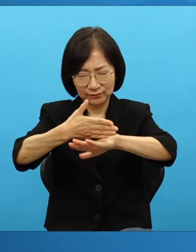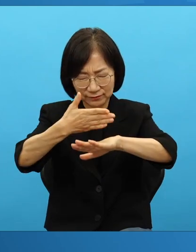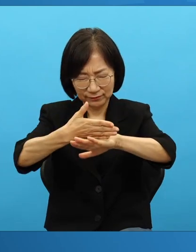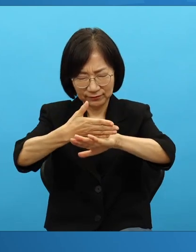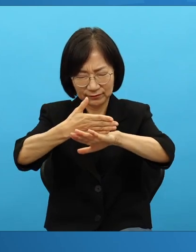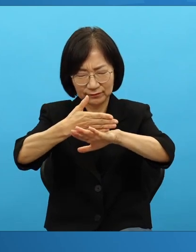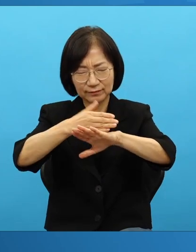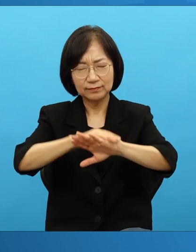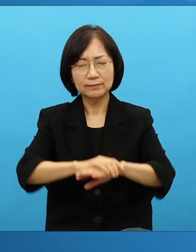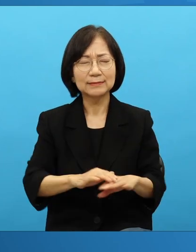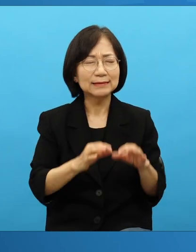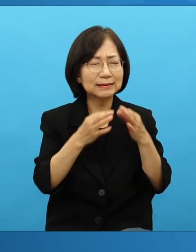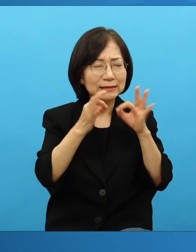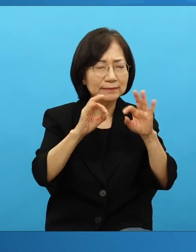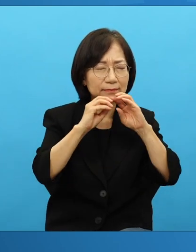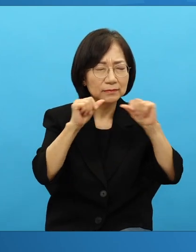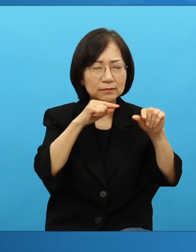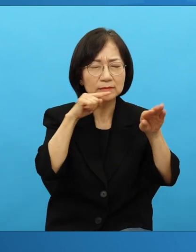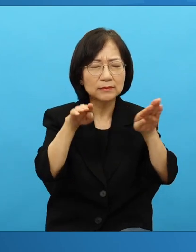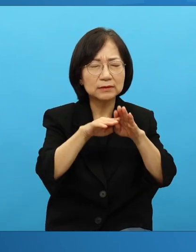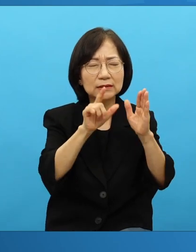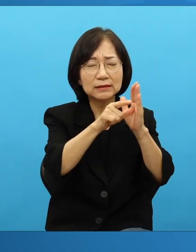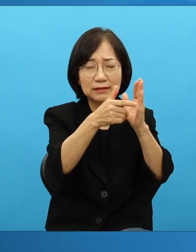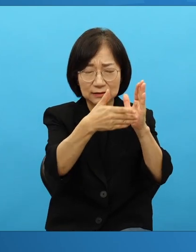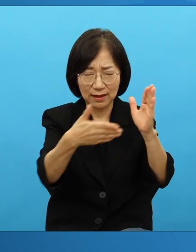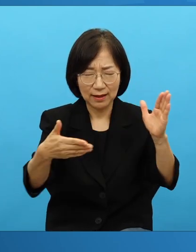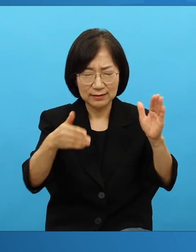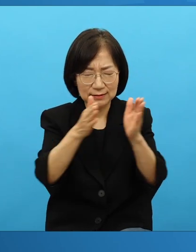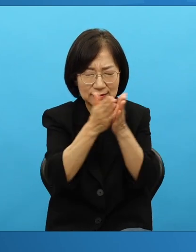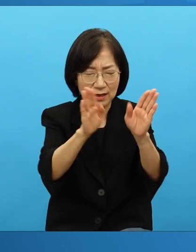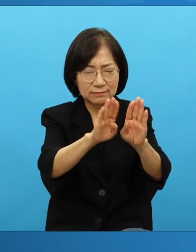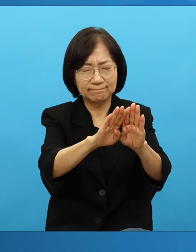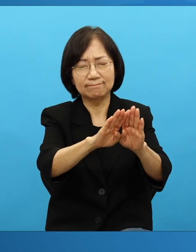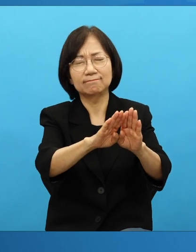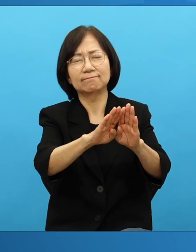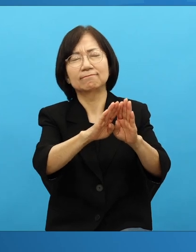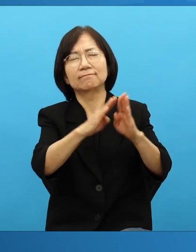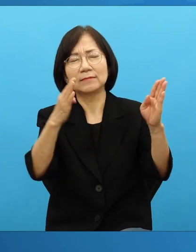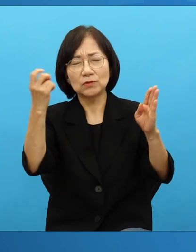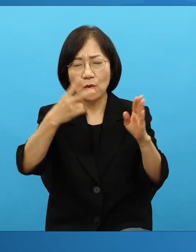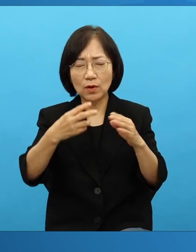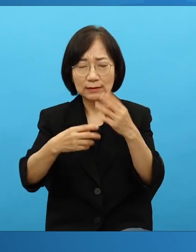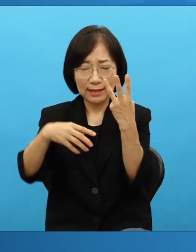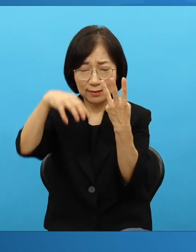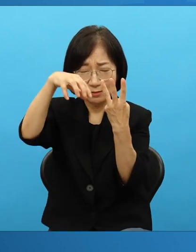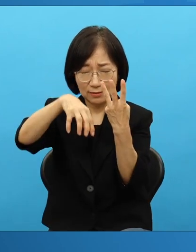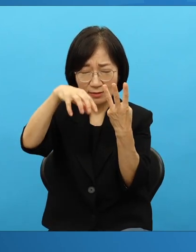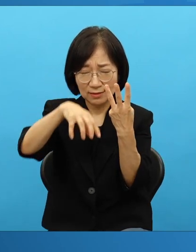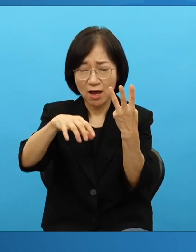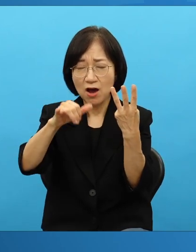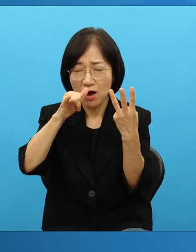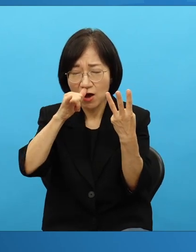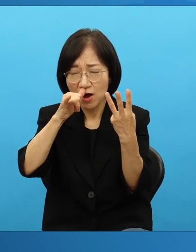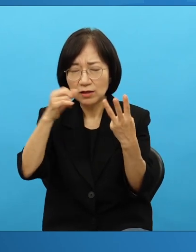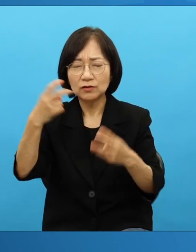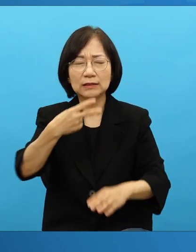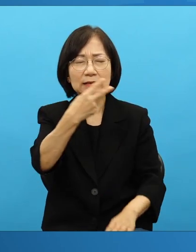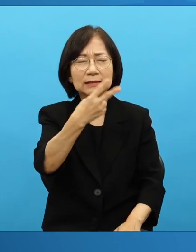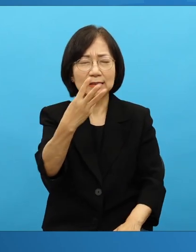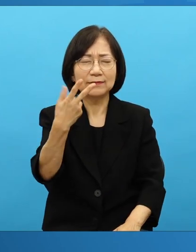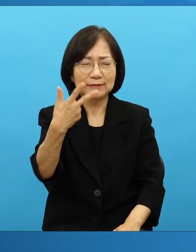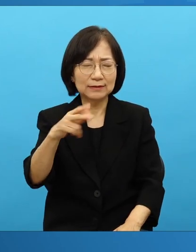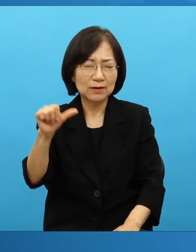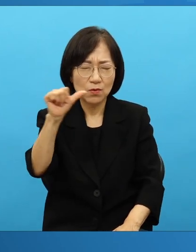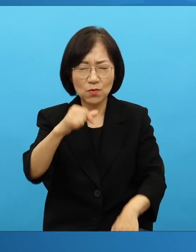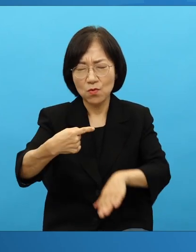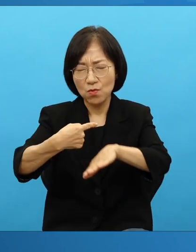感谢你引导我们教会的圣殿建堂。 금토일 시대 여는 성전과 세 가지 뜰이 있는 성전과 237 5천 종족 살리는